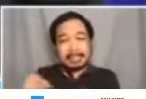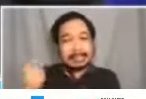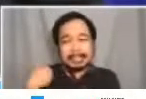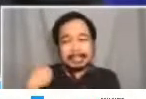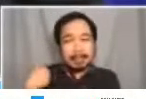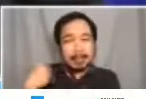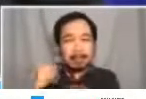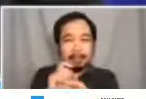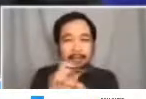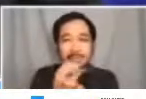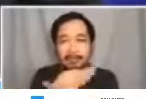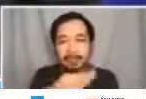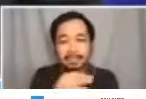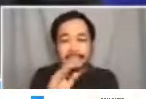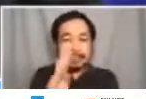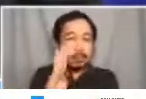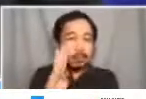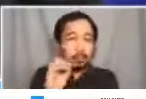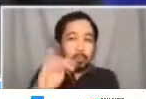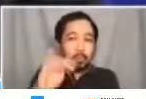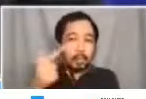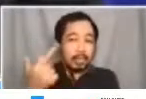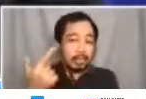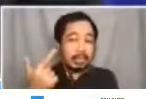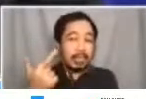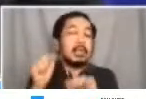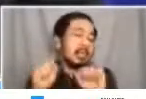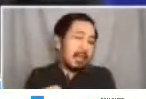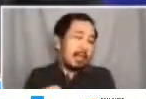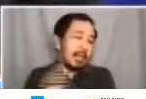Pangasinan. Ang report hatid ni Amy Casino.